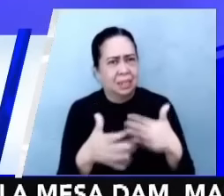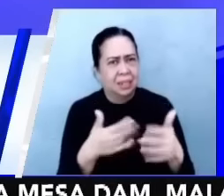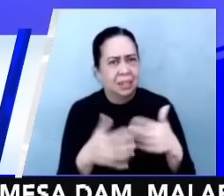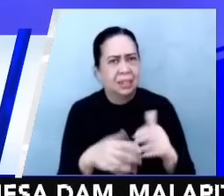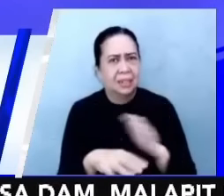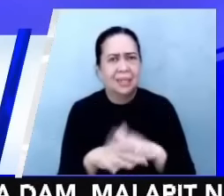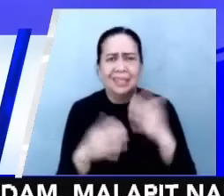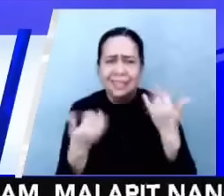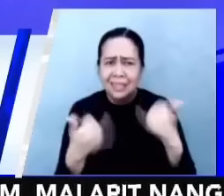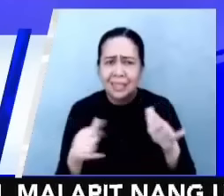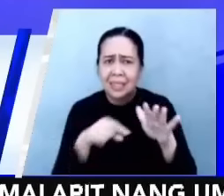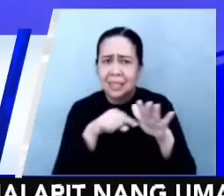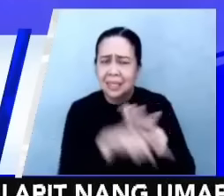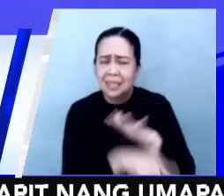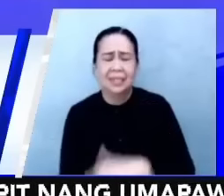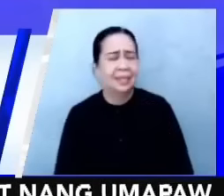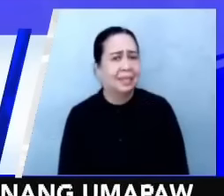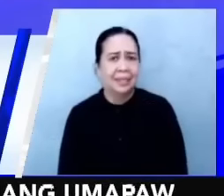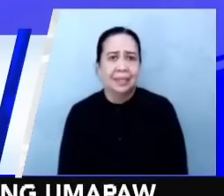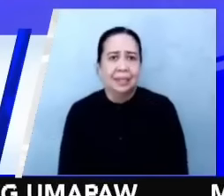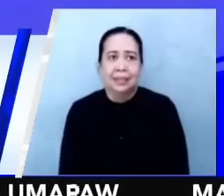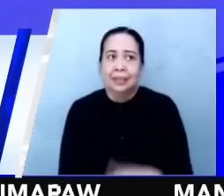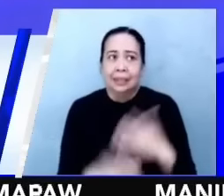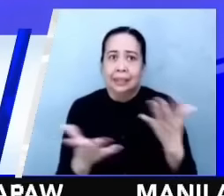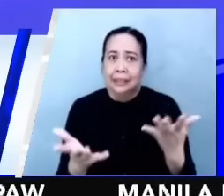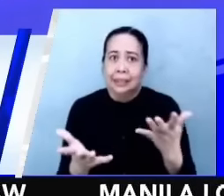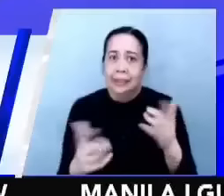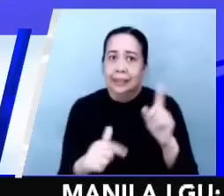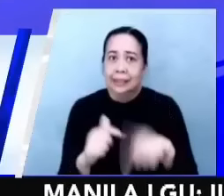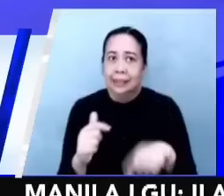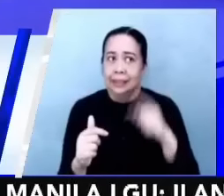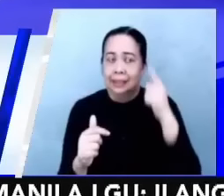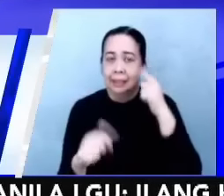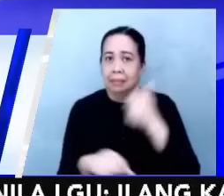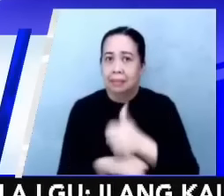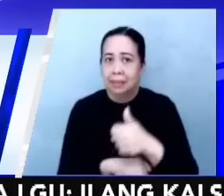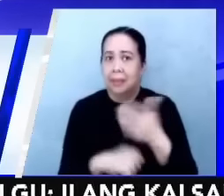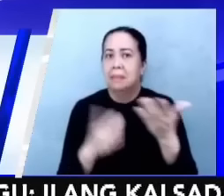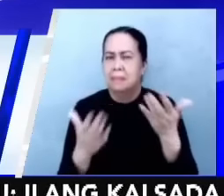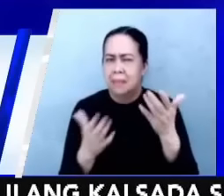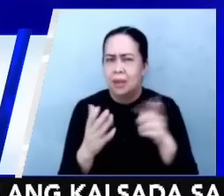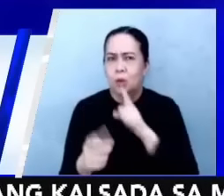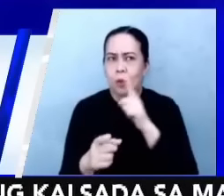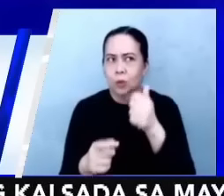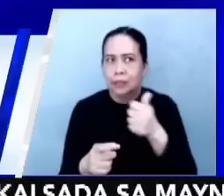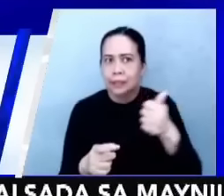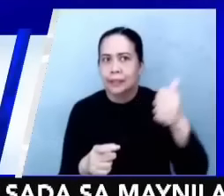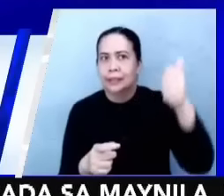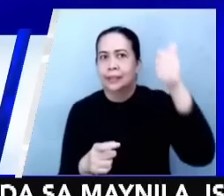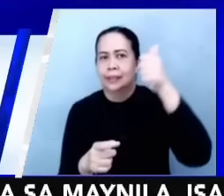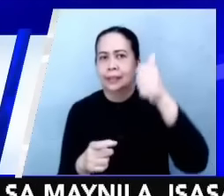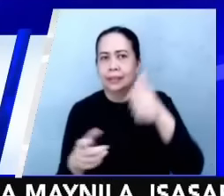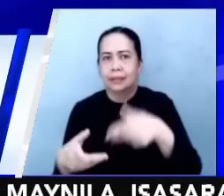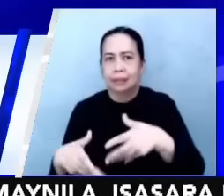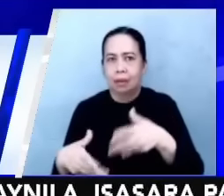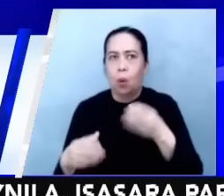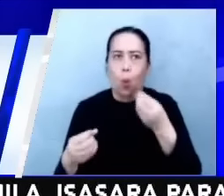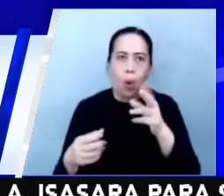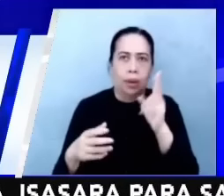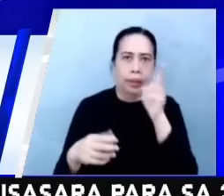pa siya So hindi na masisising isipin namin na meron talagang either nagpabaya o worse